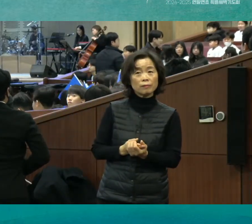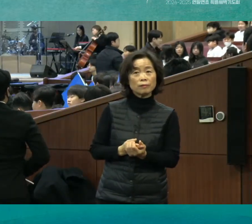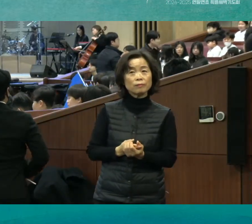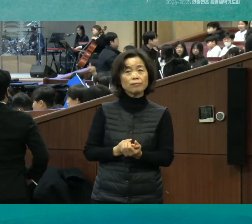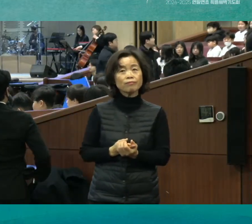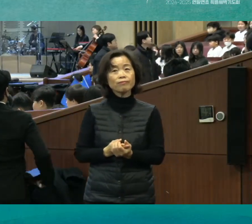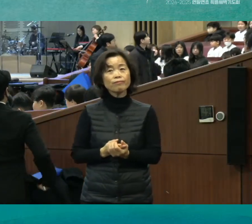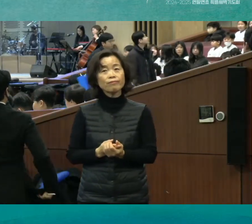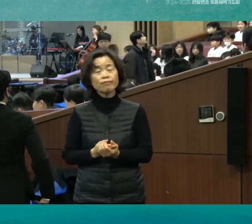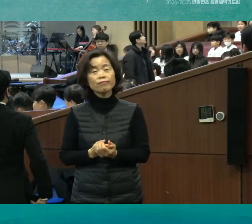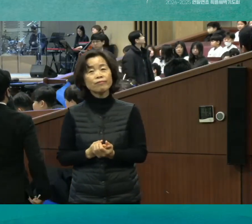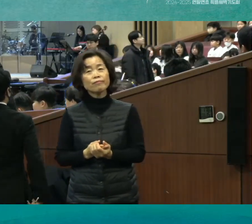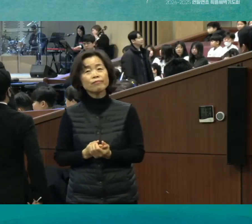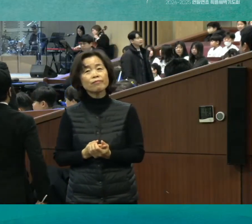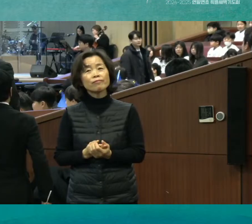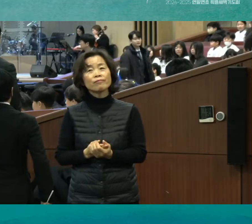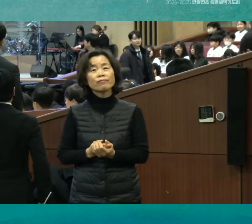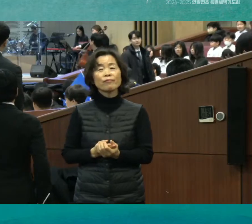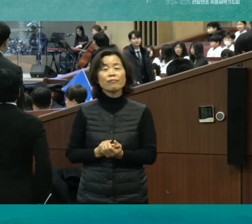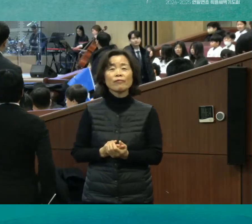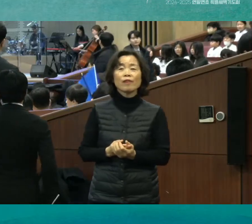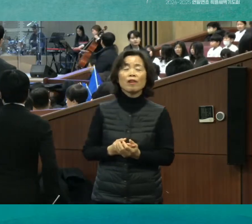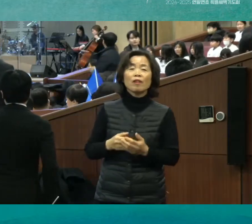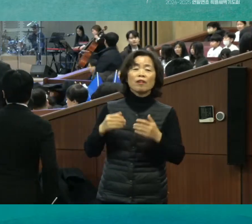매일 나의 삶에